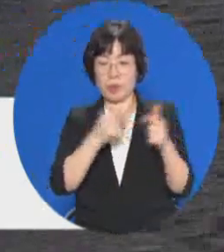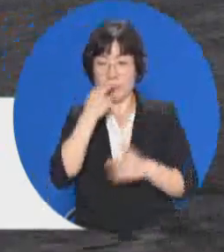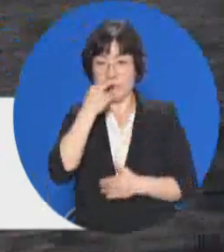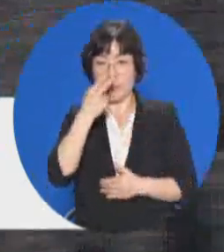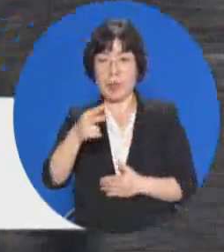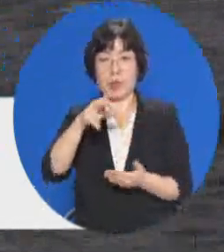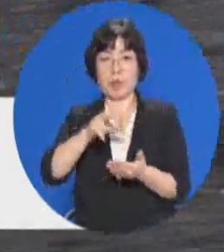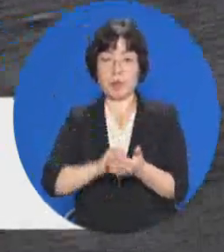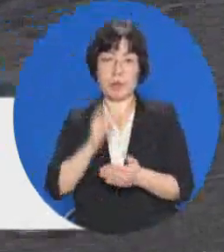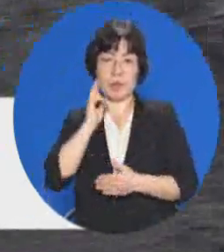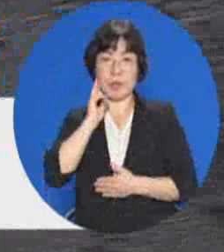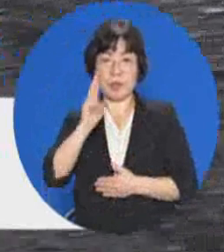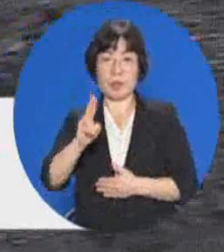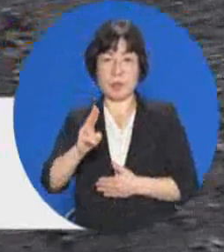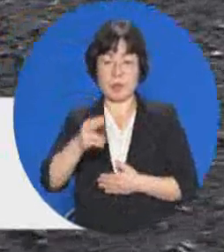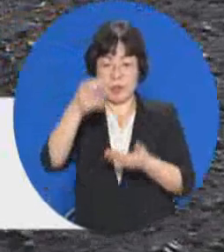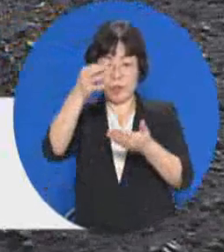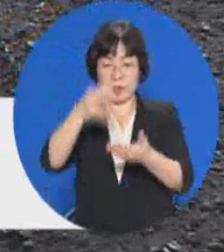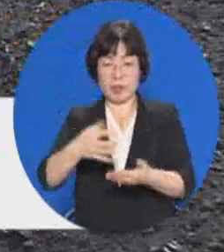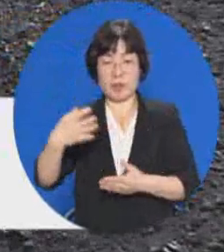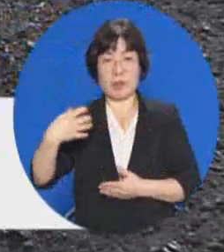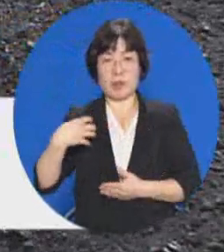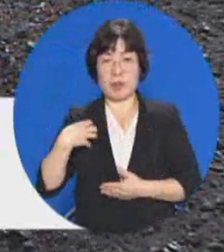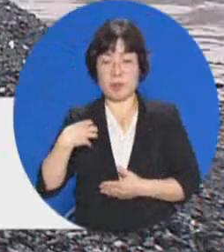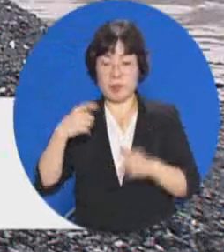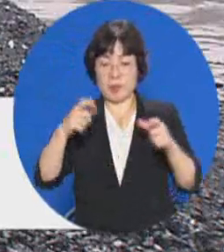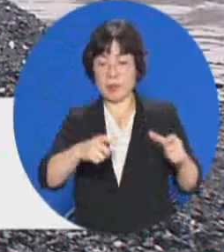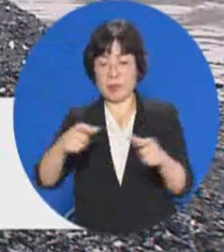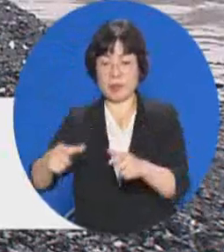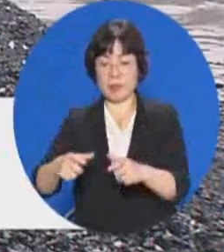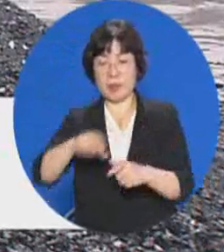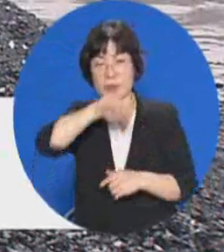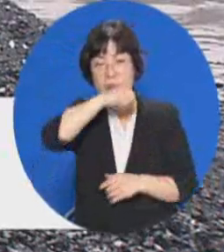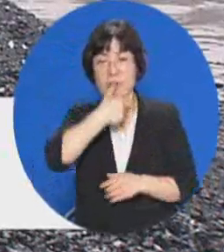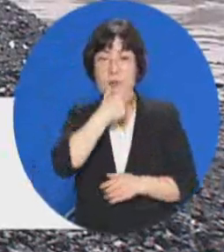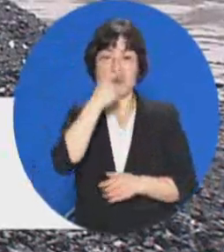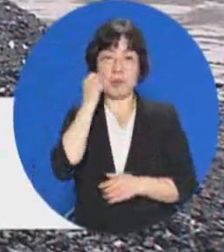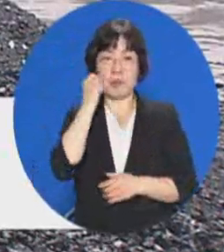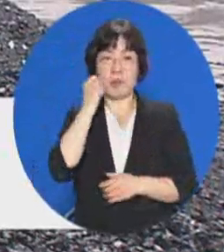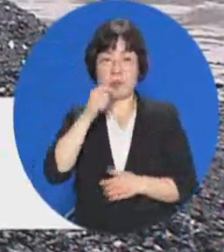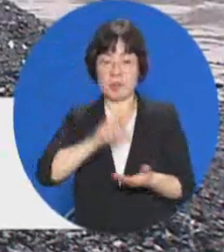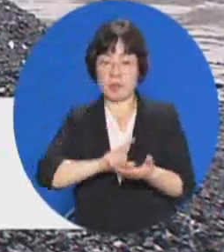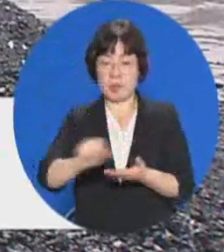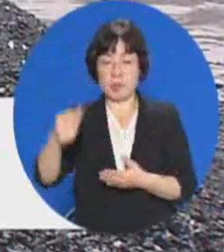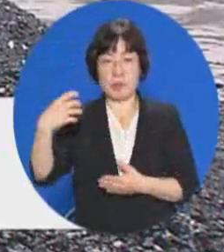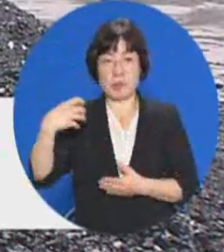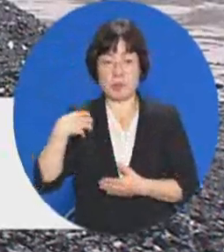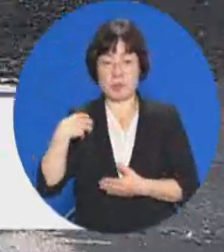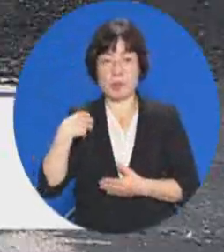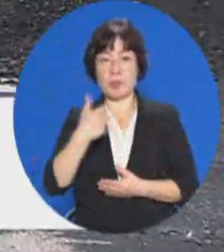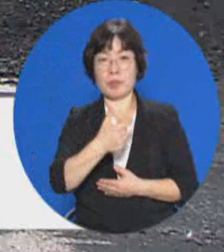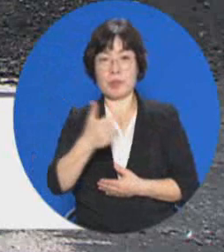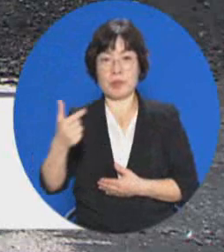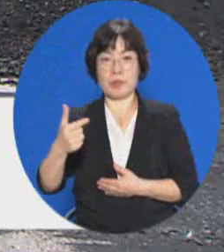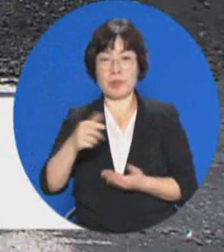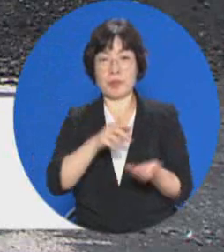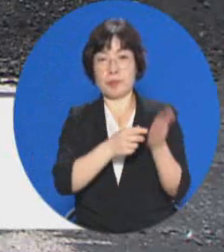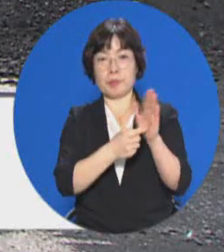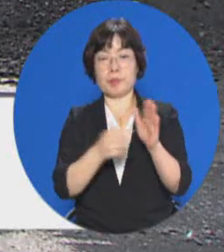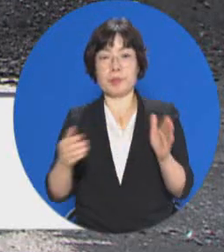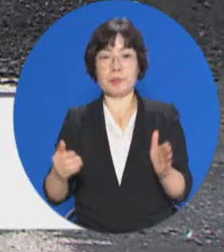등의 문제가 발생하고 있지만 이를 예방하는 데 사용할 재원이 부족해 지방정부 재정에 부담이 되고 있다고